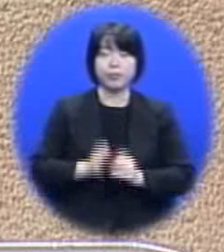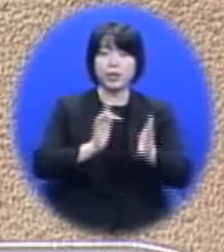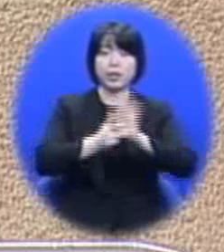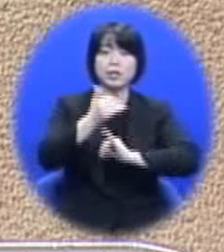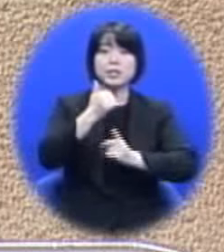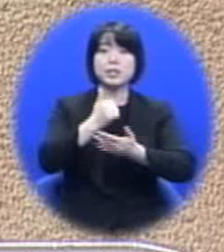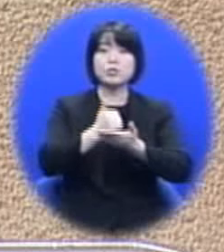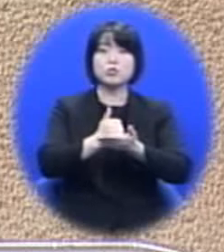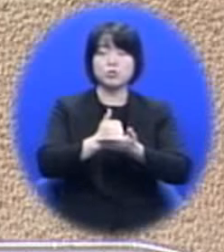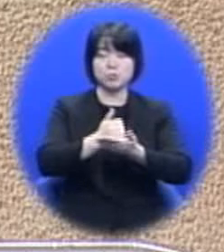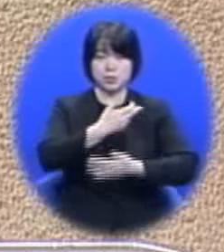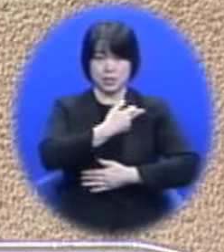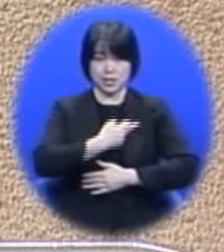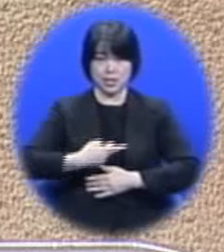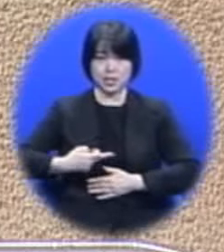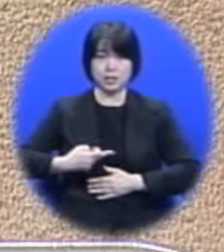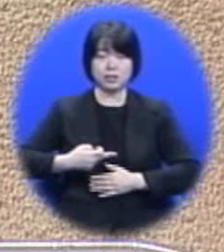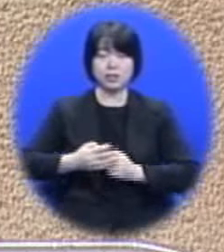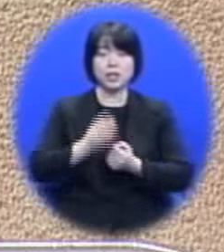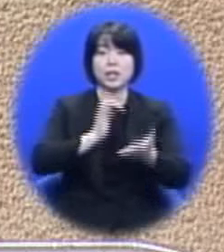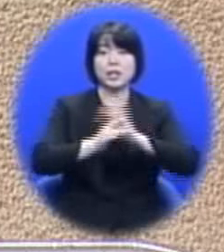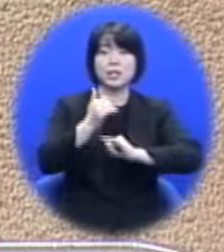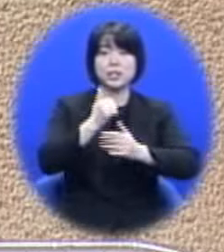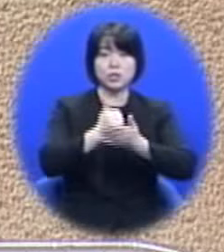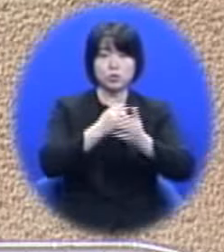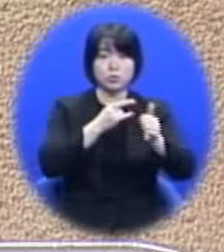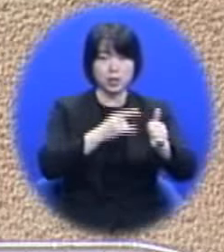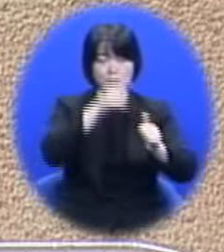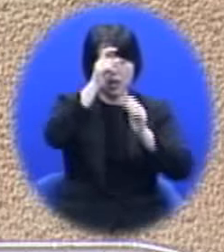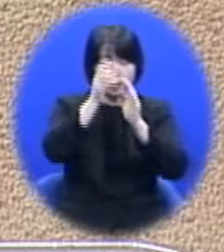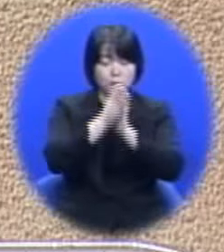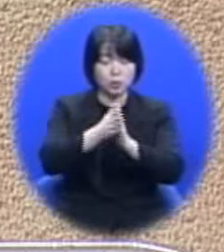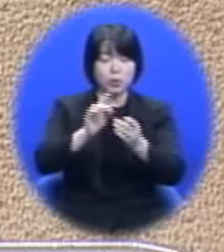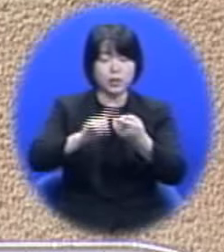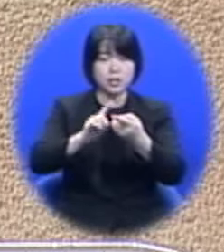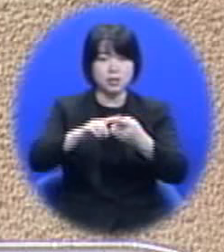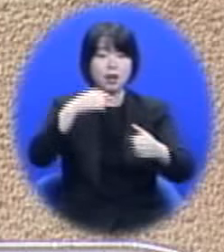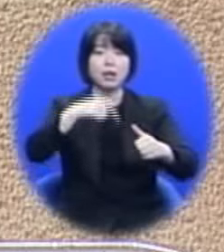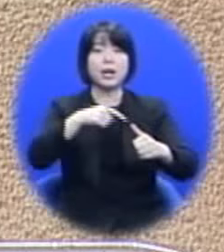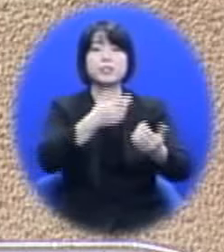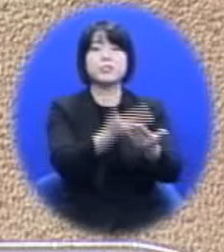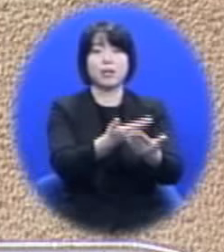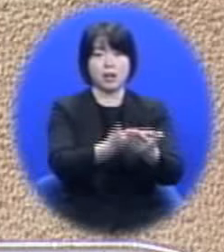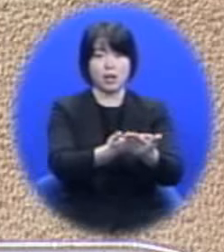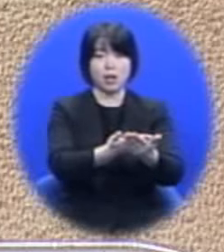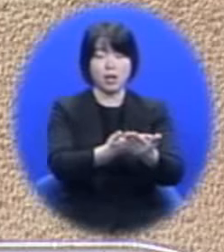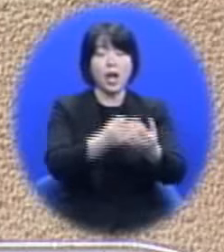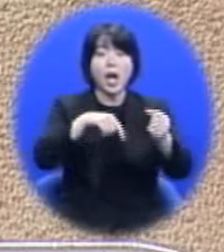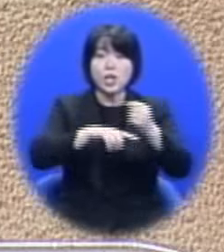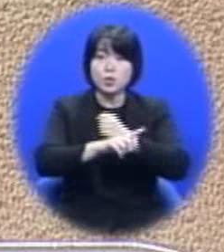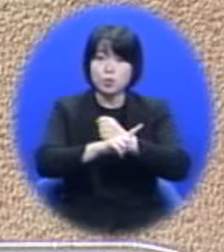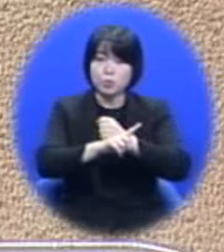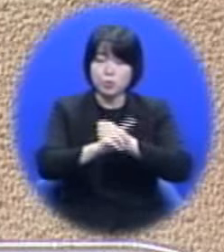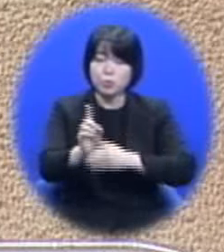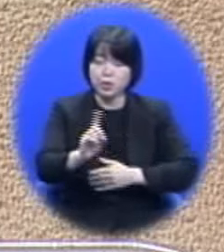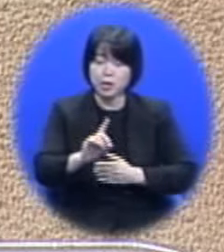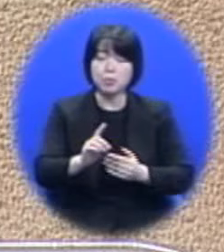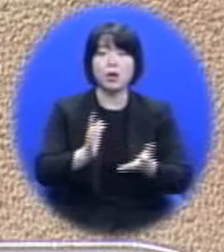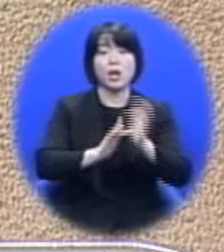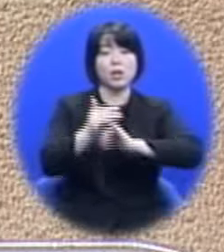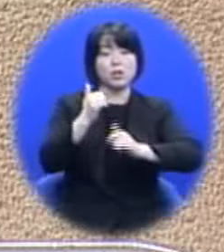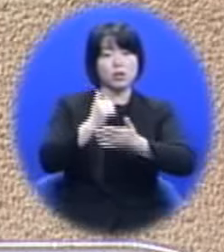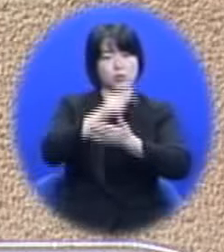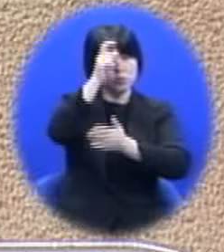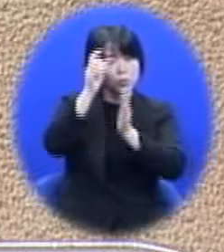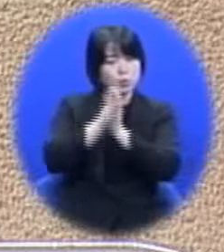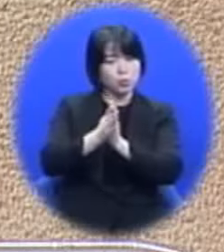예수님의 제자들이 예수님에게 기도에 대해서 가르쳐달라고 그랬는데 이유는 예수님의 기도가 너무 다르게